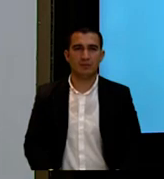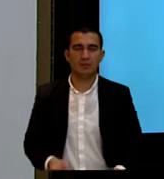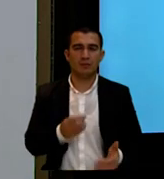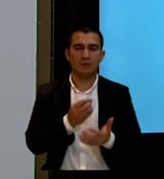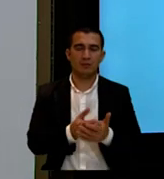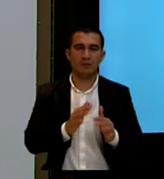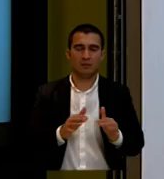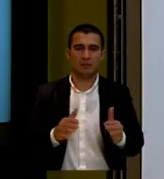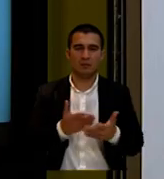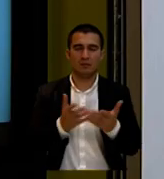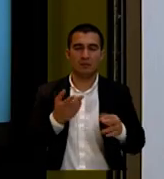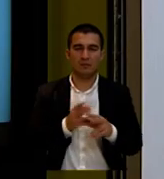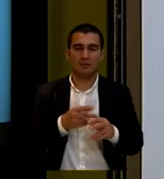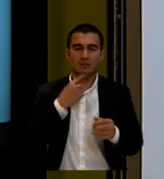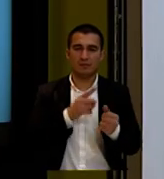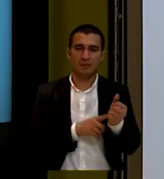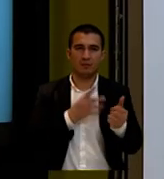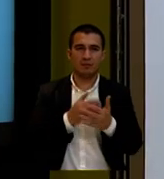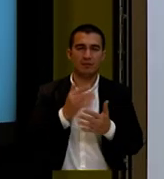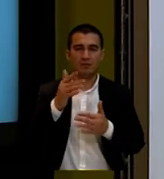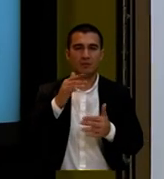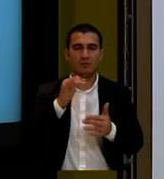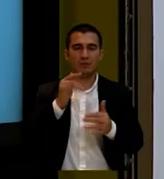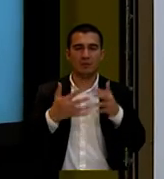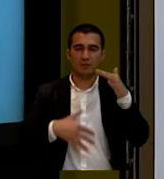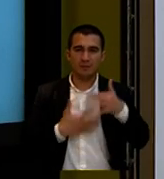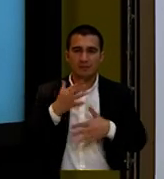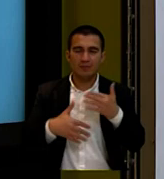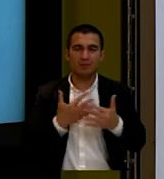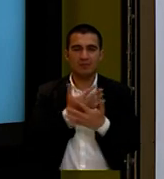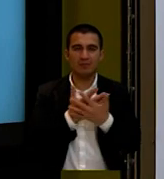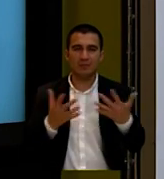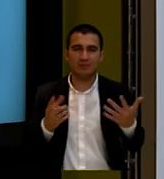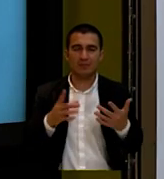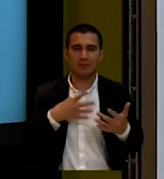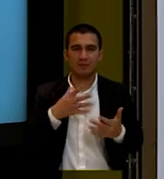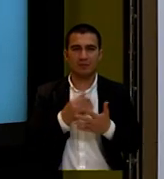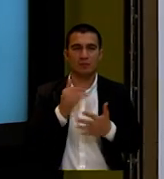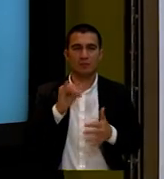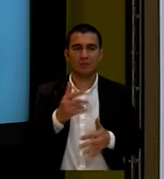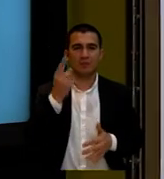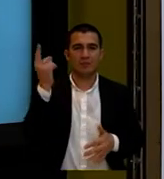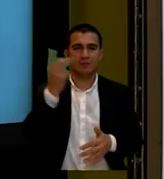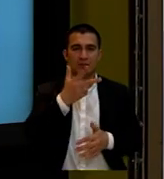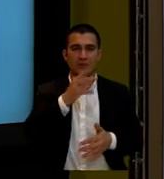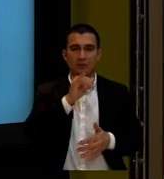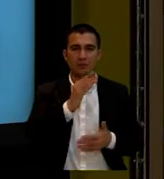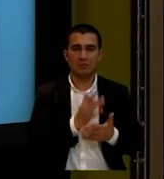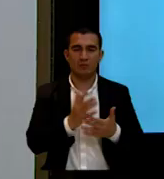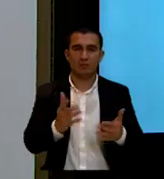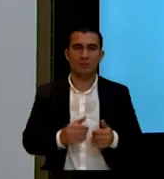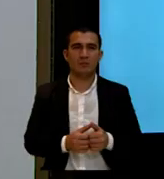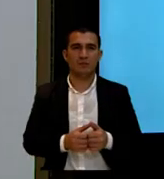Aziz o'quvchilar, qon aylanish sistemasining evolyutsiyasida asosan 3ta bosqich ko'zga